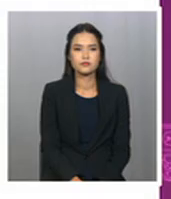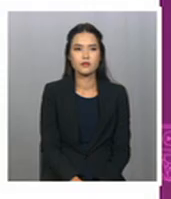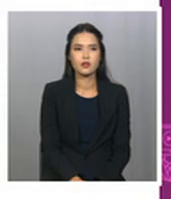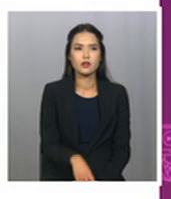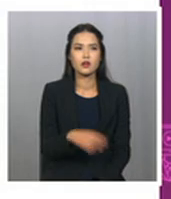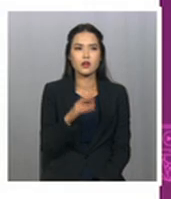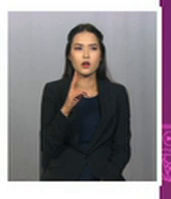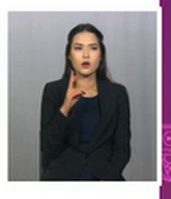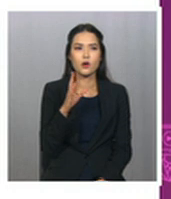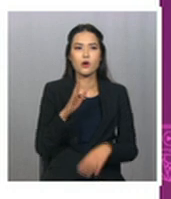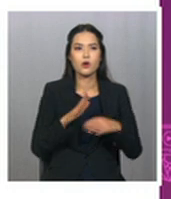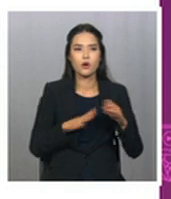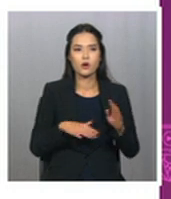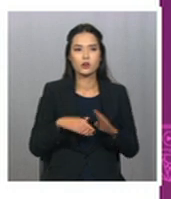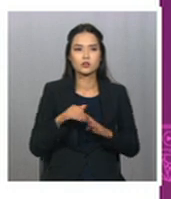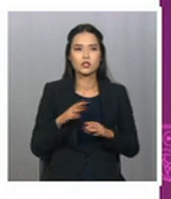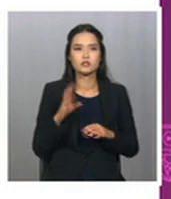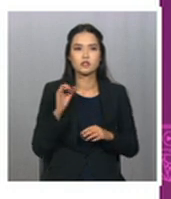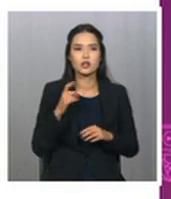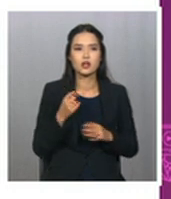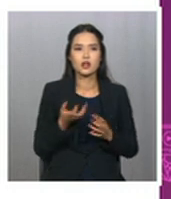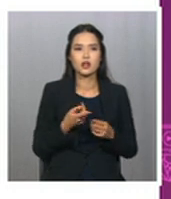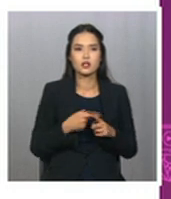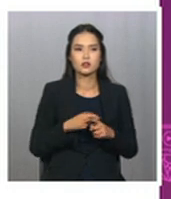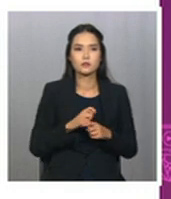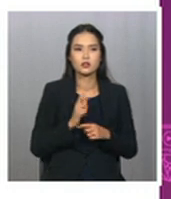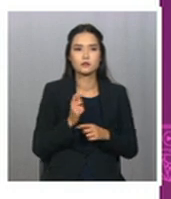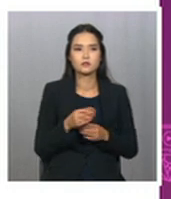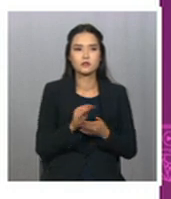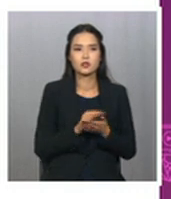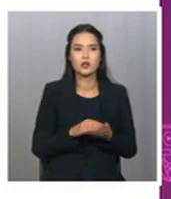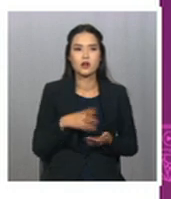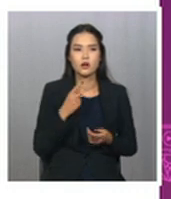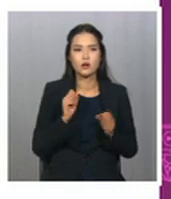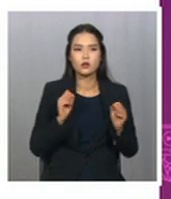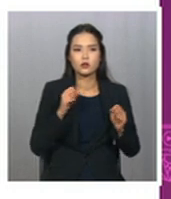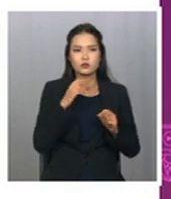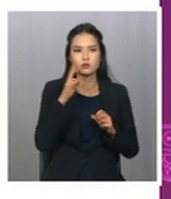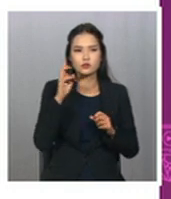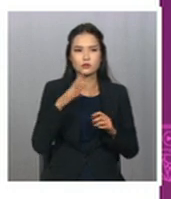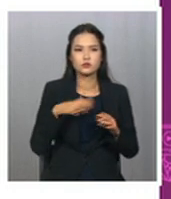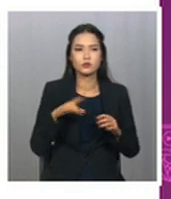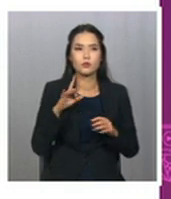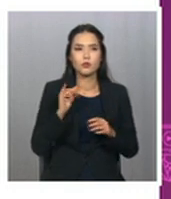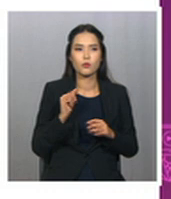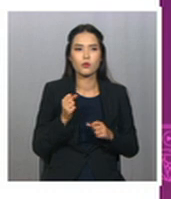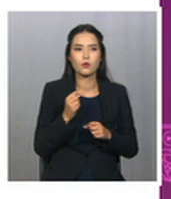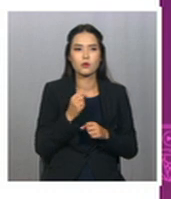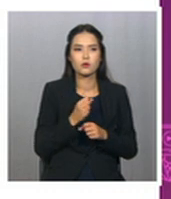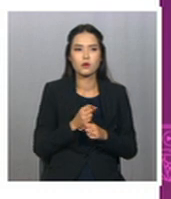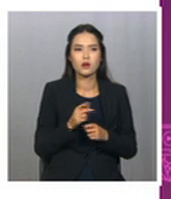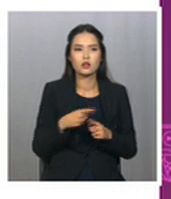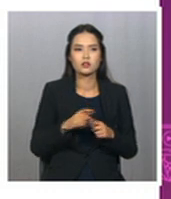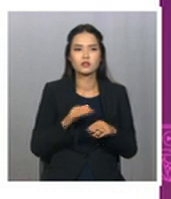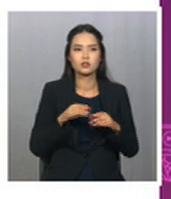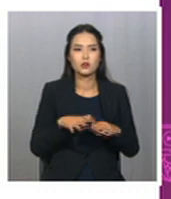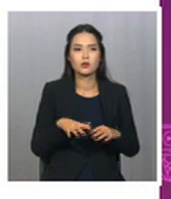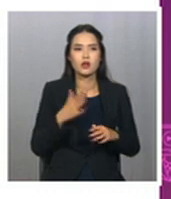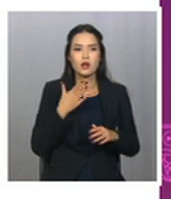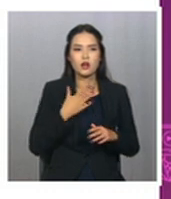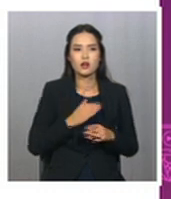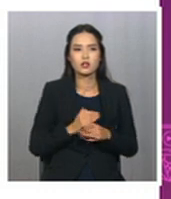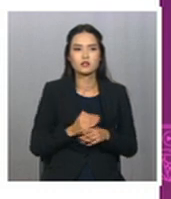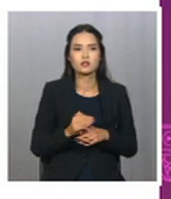Қодарды шариғат атымен айыптап жазалатуы, ол үкімді елдегі ру атқамнерлердің атынан шығаруы, ақырында талай